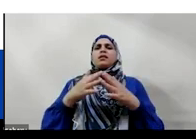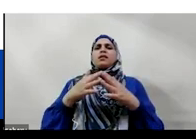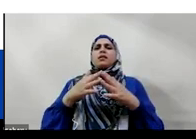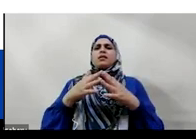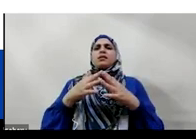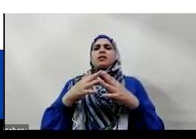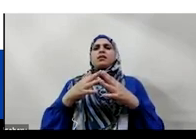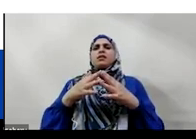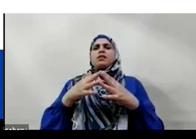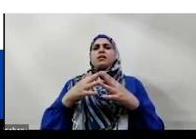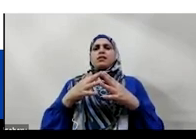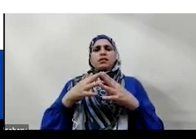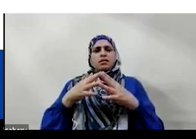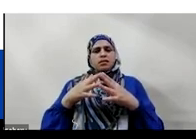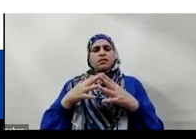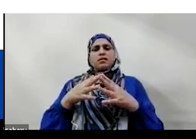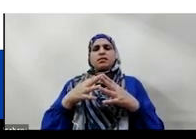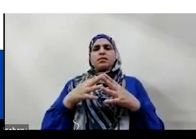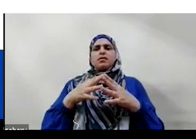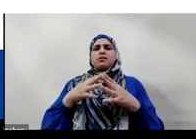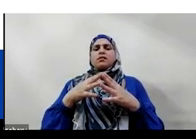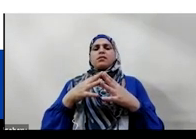ال birth date بتاعي،